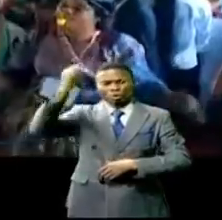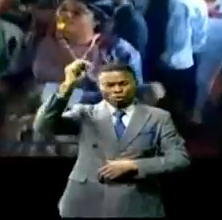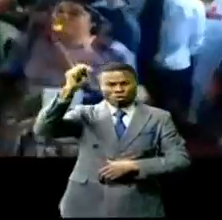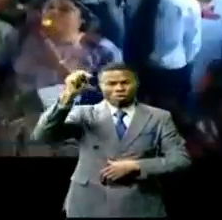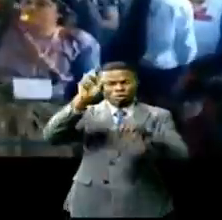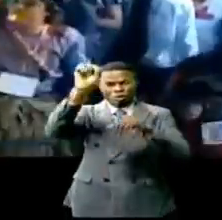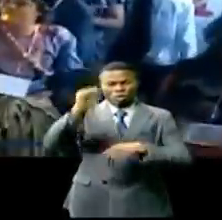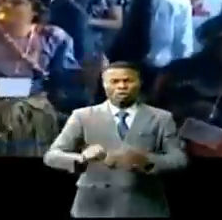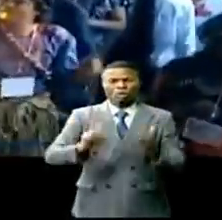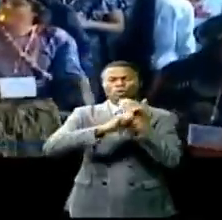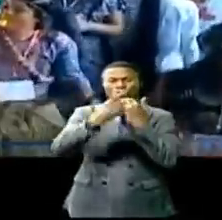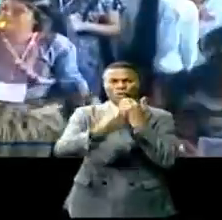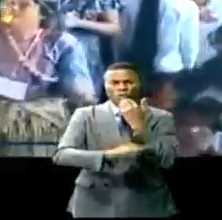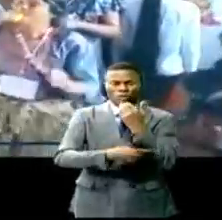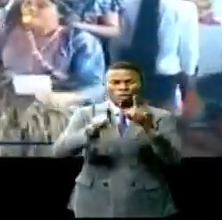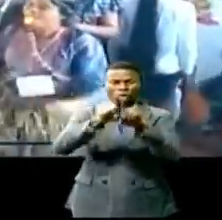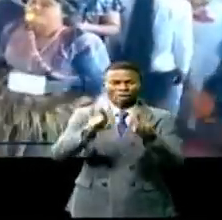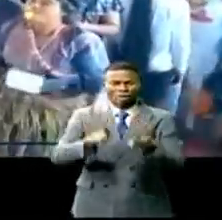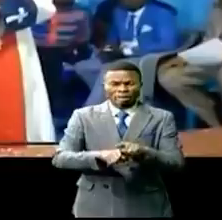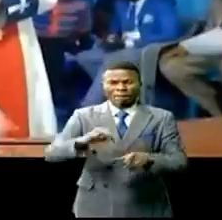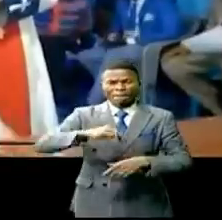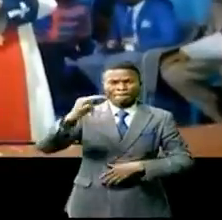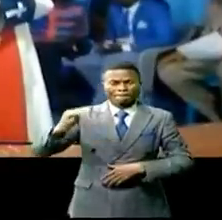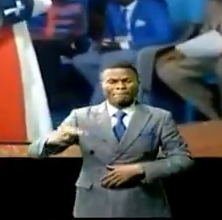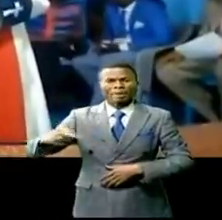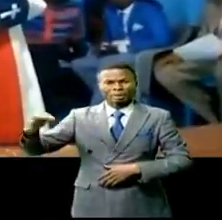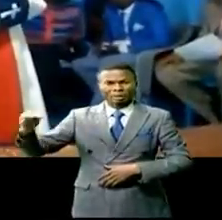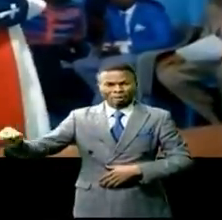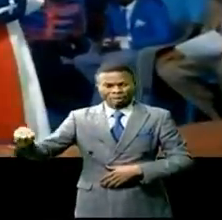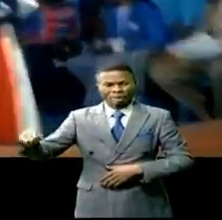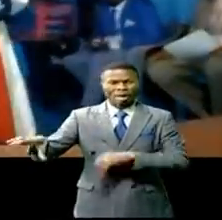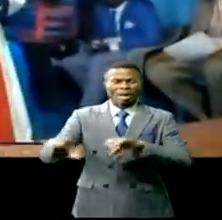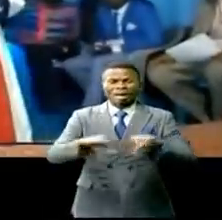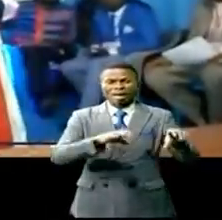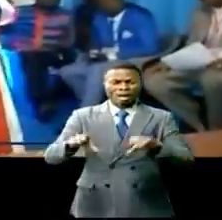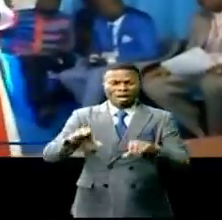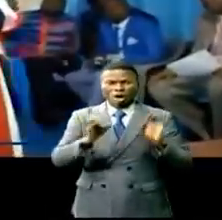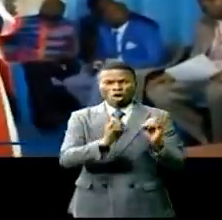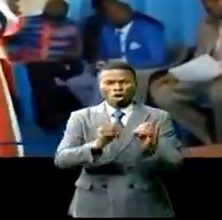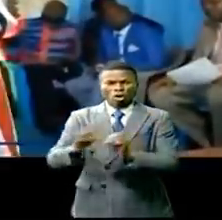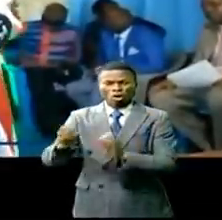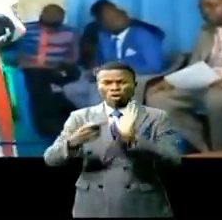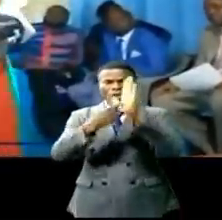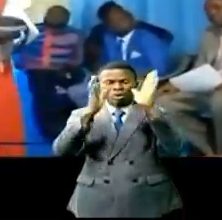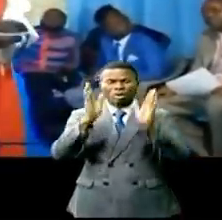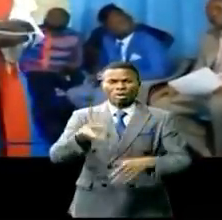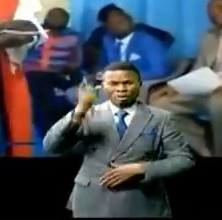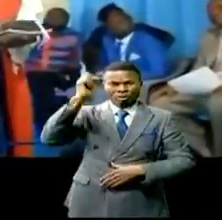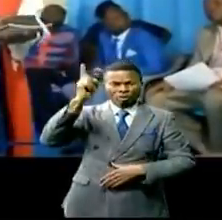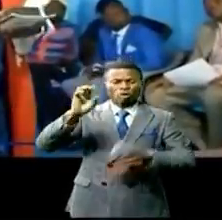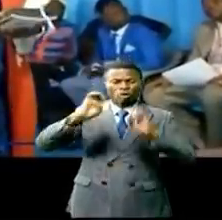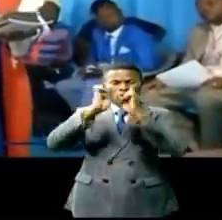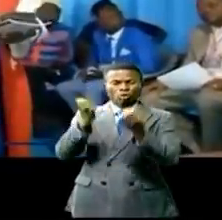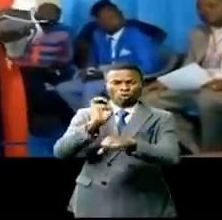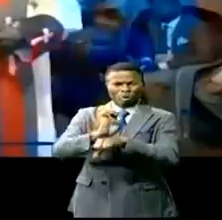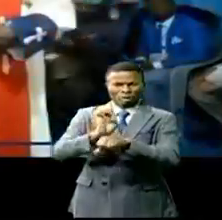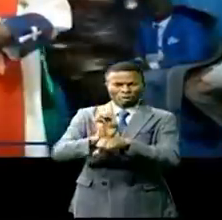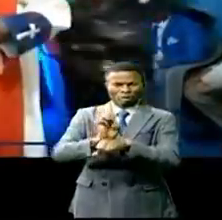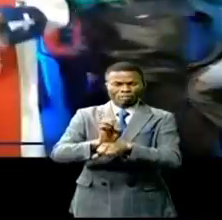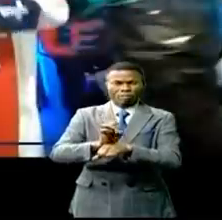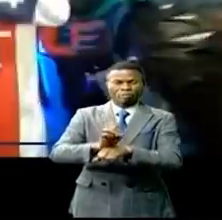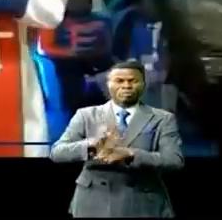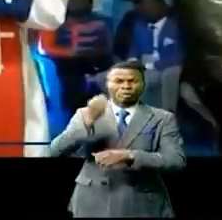sud kivu y compris le maniema une cérémonie présidée par le représentant légal de cette église le révérend